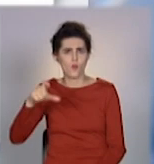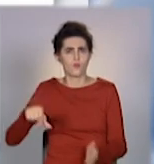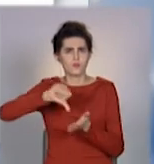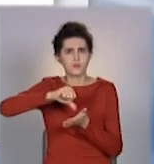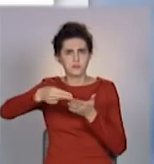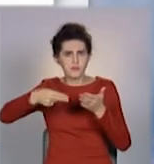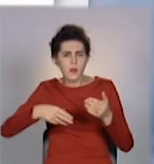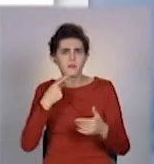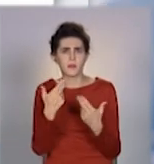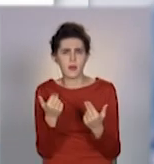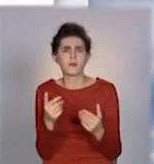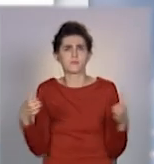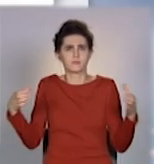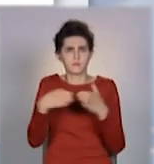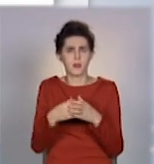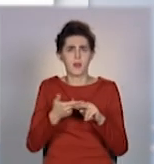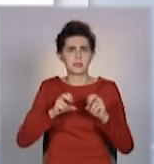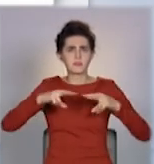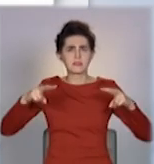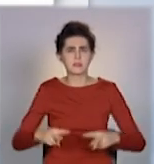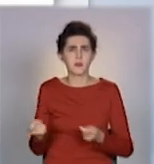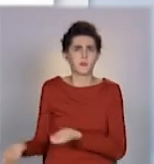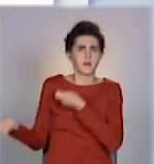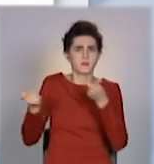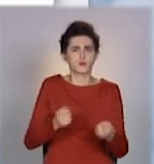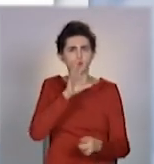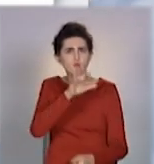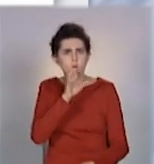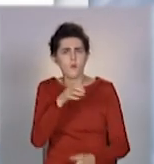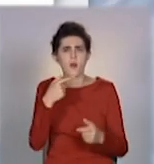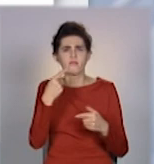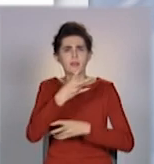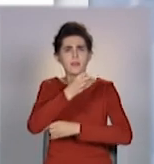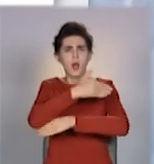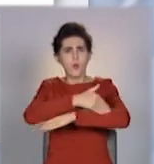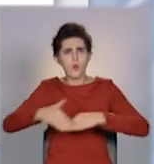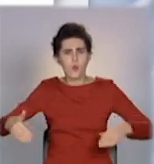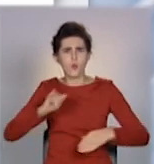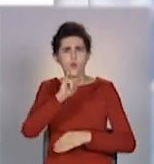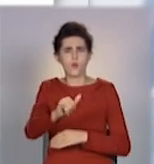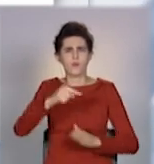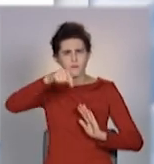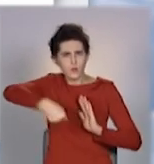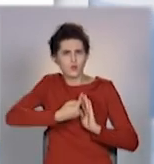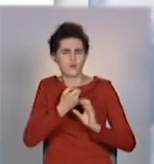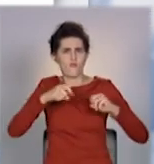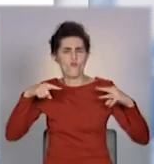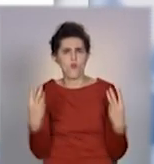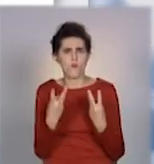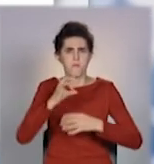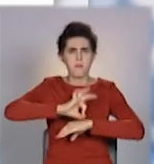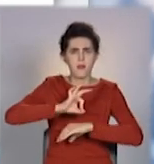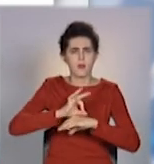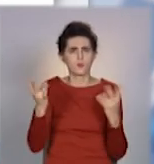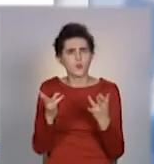На предприятие привезли огромную собаку и посадили в вольер на улице. Открывается наружу. У собаки воспаление половых органов. Проникнуть в вольер,